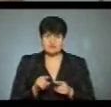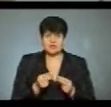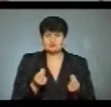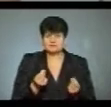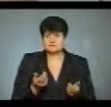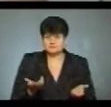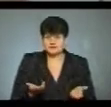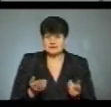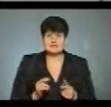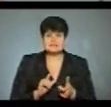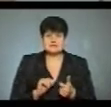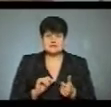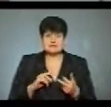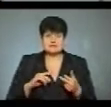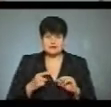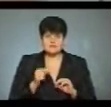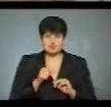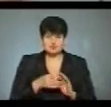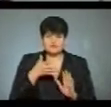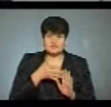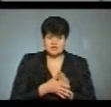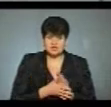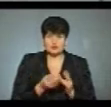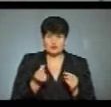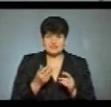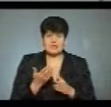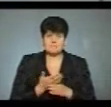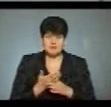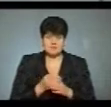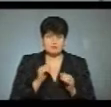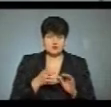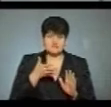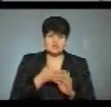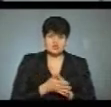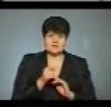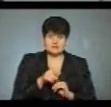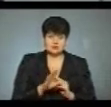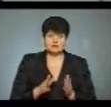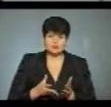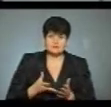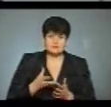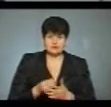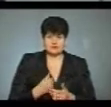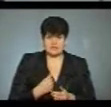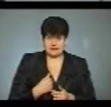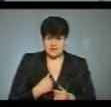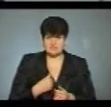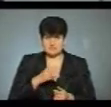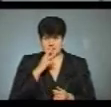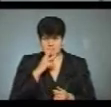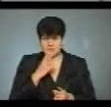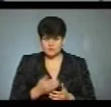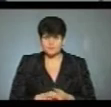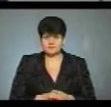коштують, і замість того, щоб витрачати кошти на пільги, ми можемо витрачати їх на те, що їх будуть сплачувати нам, заробітною